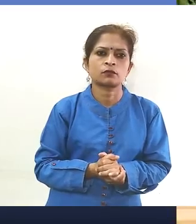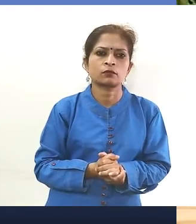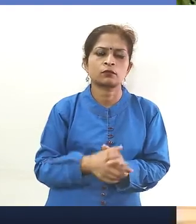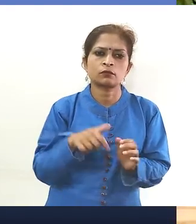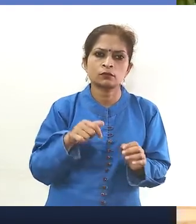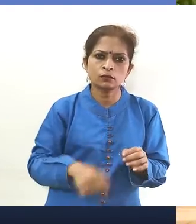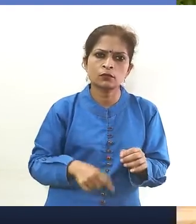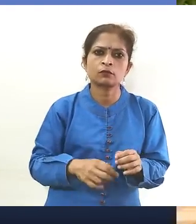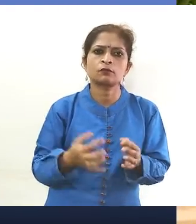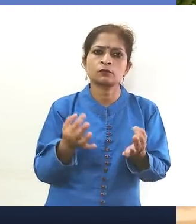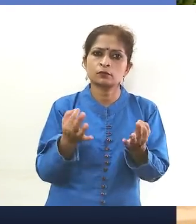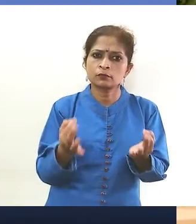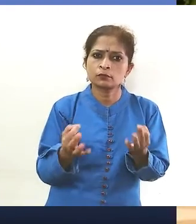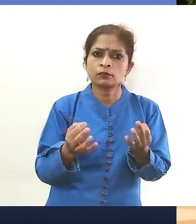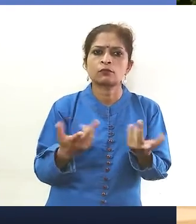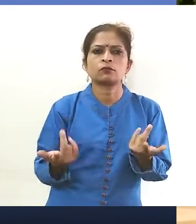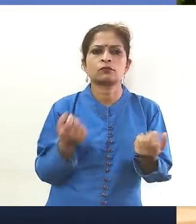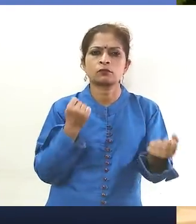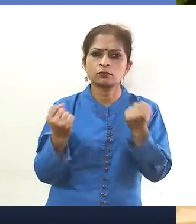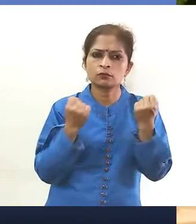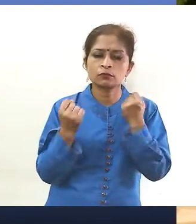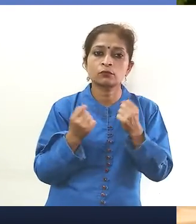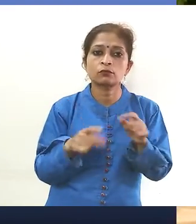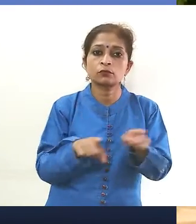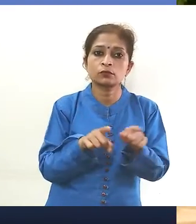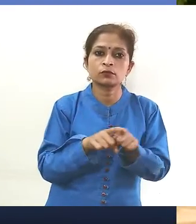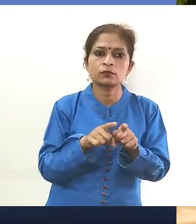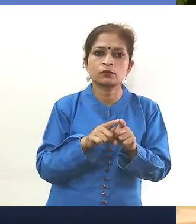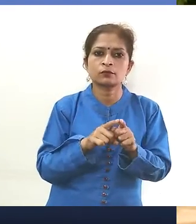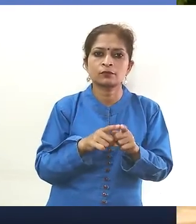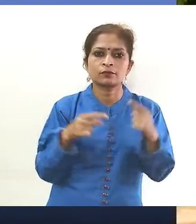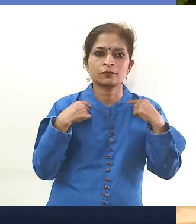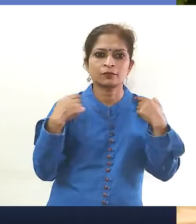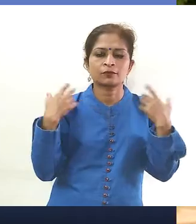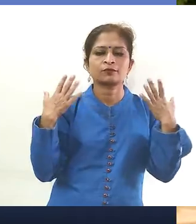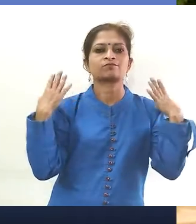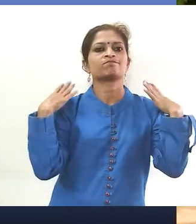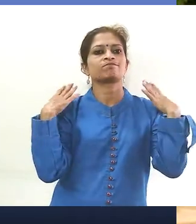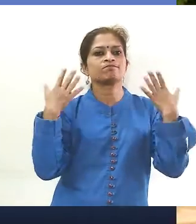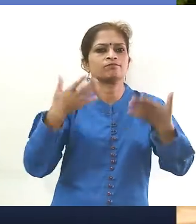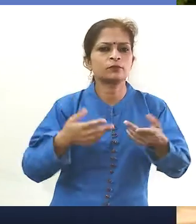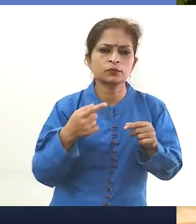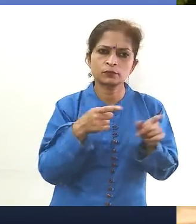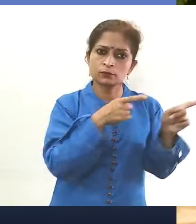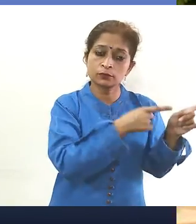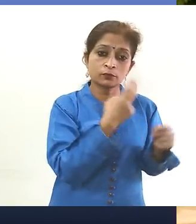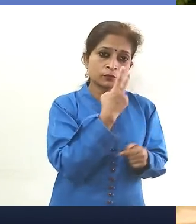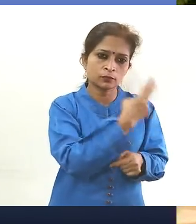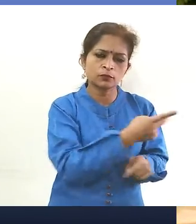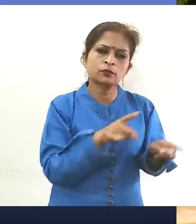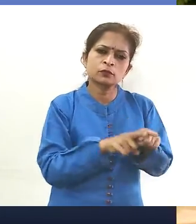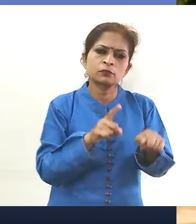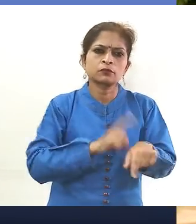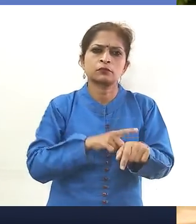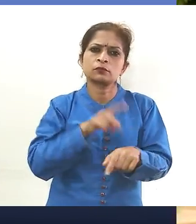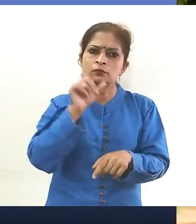कम एक अभ्यास ये उल्टे लेट करके भुजंगासन पहले 10-20 बार से ऐसे शुरू करें, और 10-20 बार